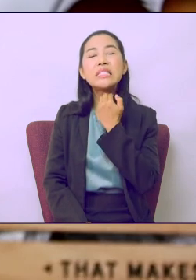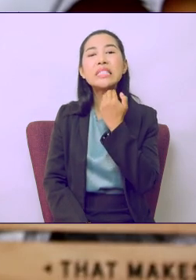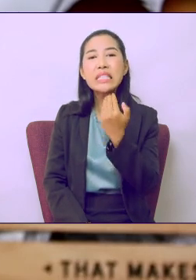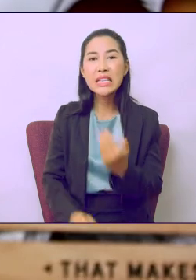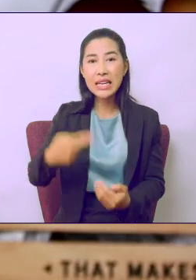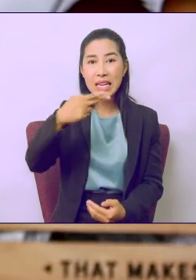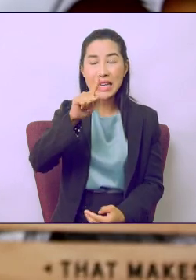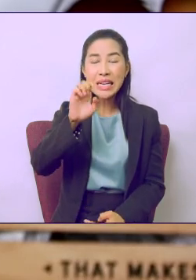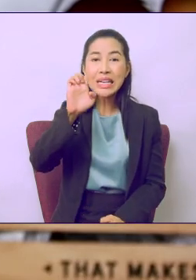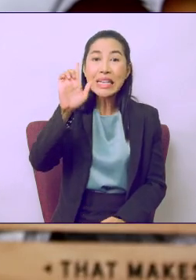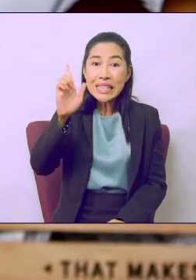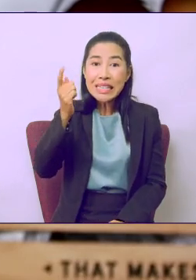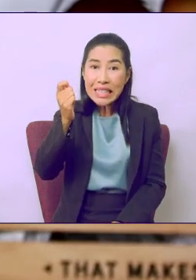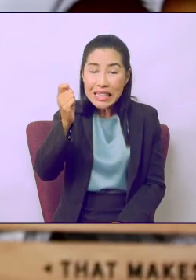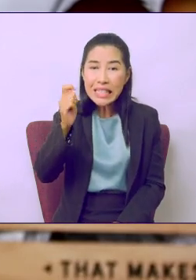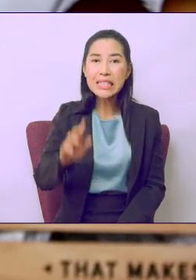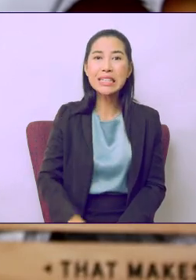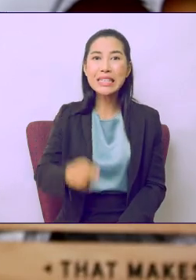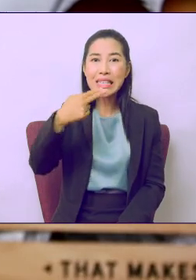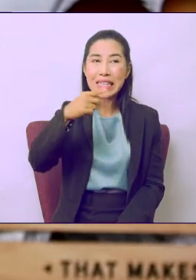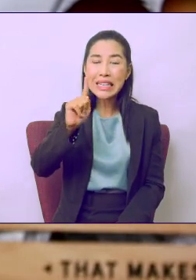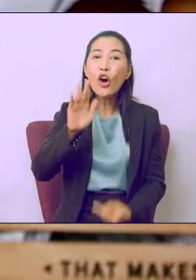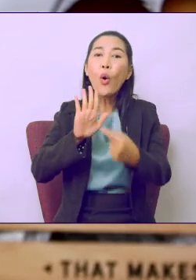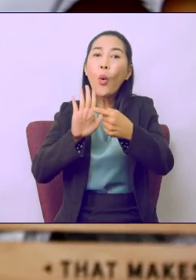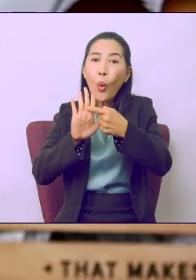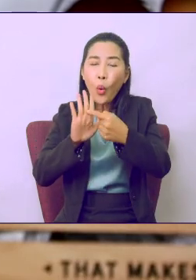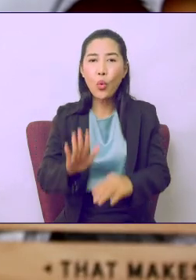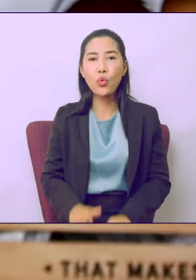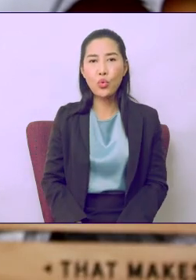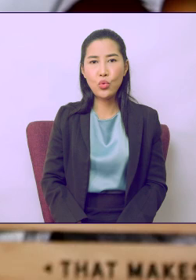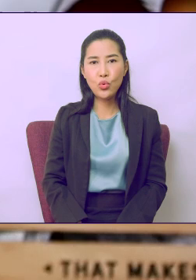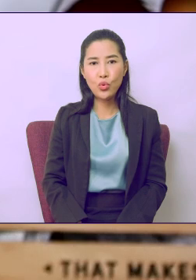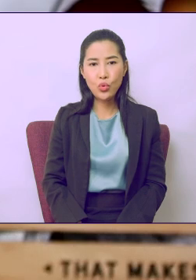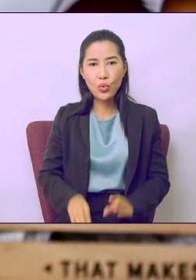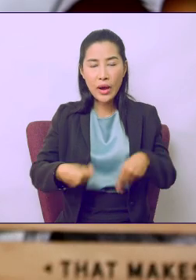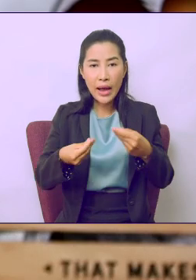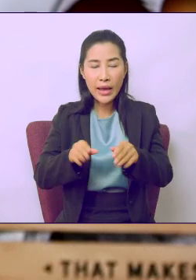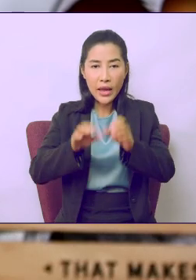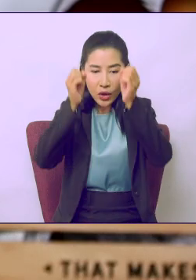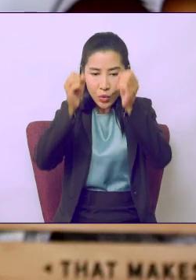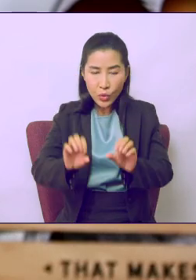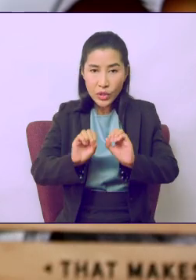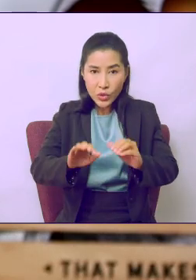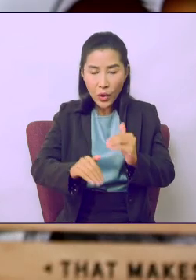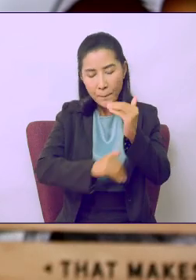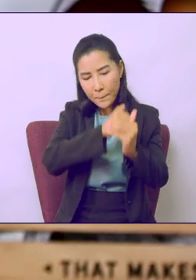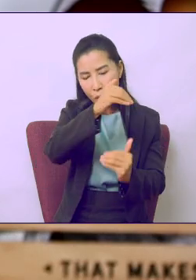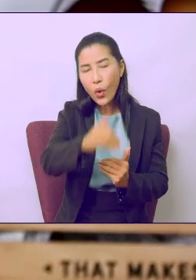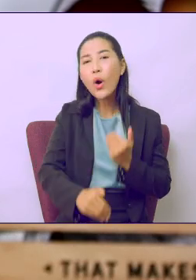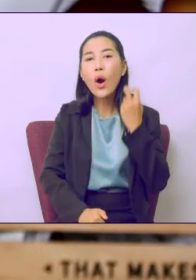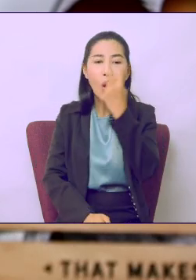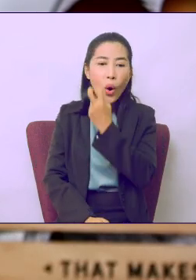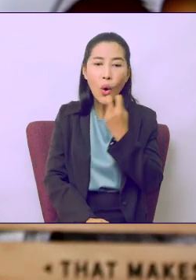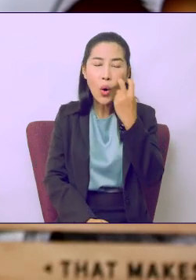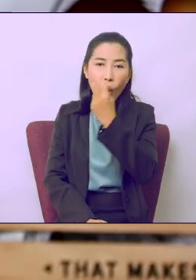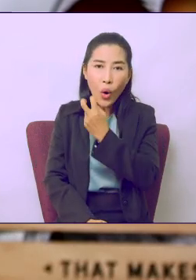ออกเสียงนะครับแล้วก็ช่วยเราก็ไปเสริมนะครับของให้กับคุณครูที่เขาสอนเรื่องพัฒนาการการพูดนะครับอีกทีนึงนะครับแล้วก็